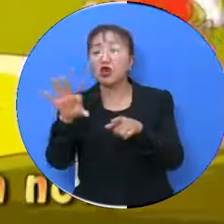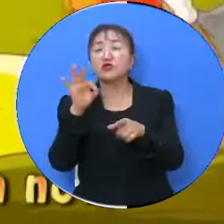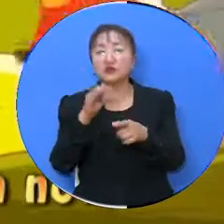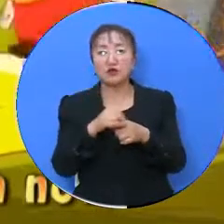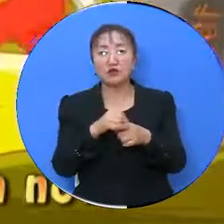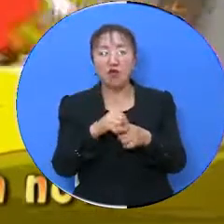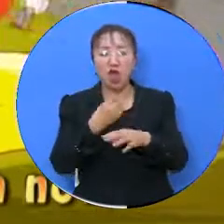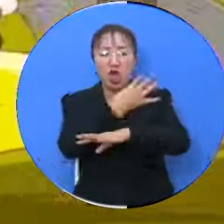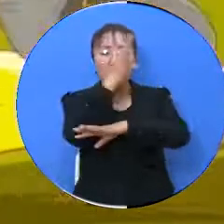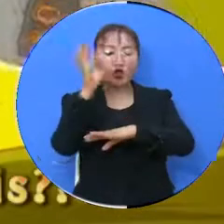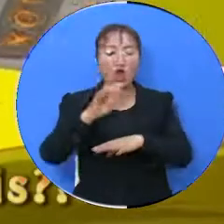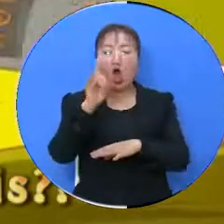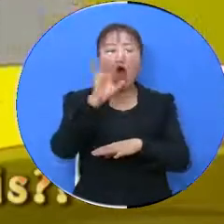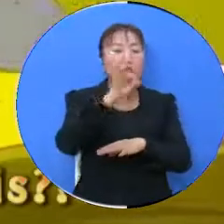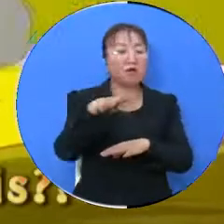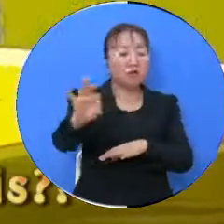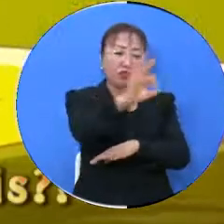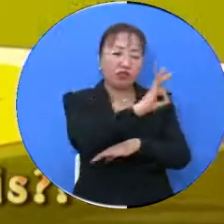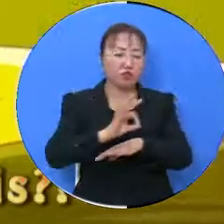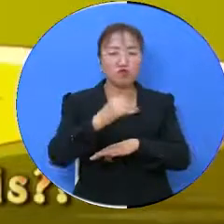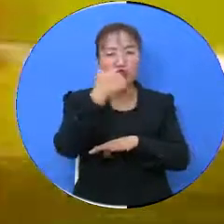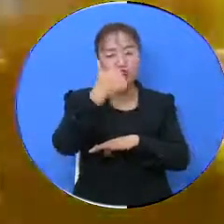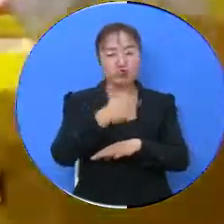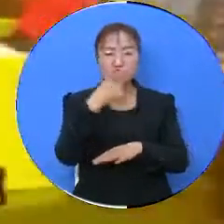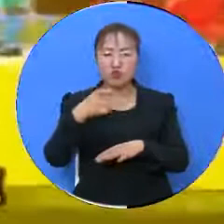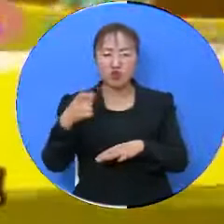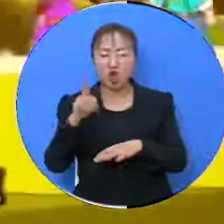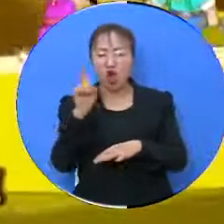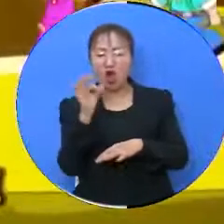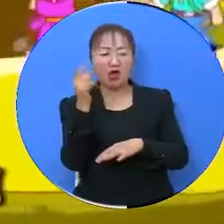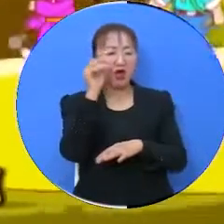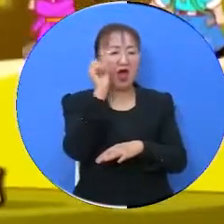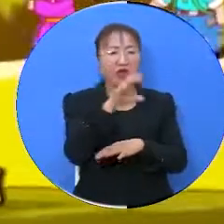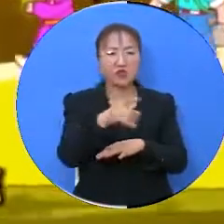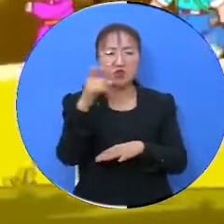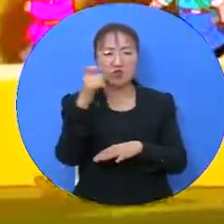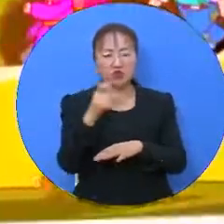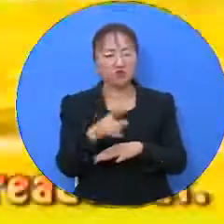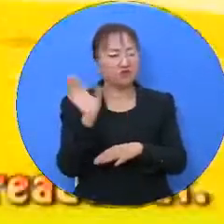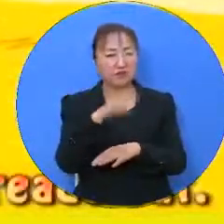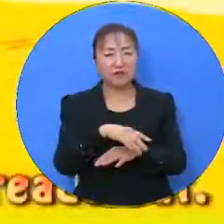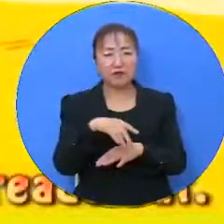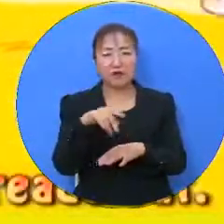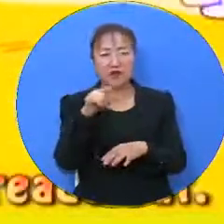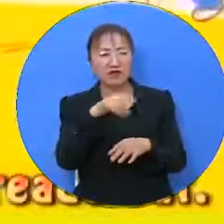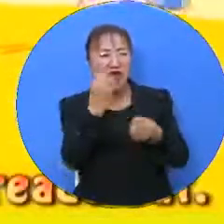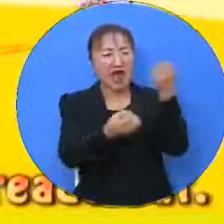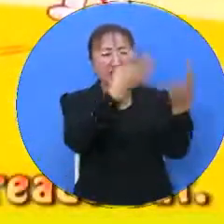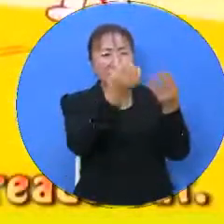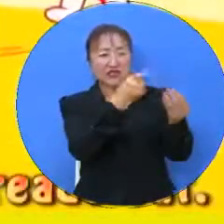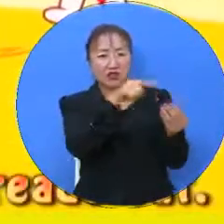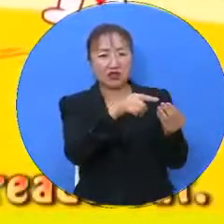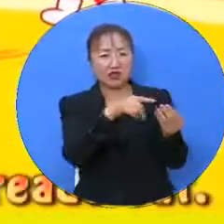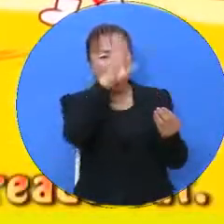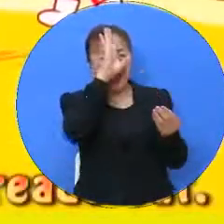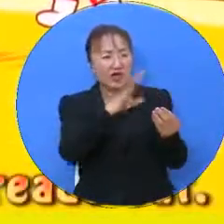ямар ч хоггүй боллоо шүү. Энд хог айдаг хүмүүсийг дээ. Мазалай, тэнд гал гарч байна. Түүнийг газар ахуулсан юм